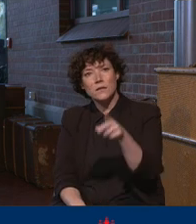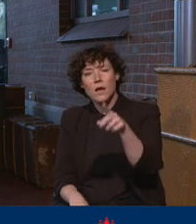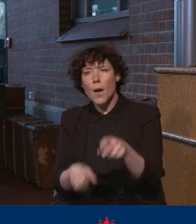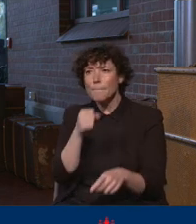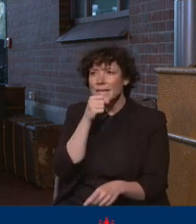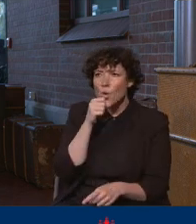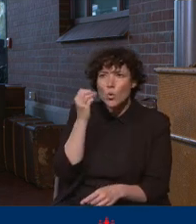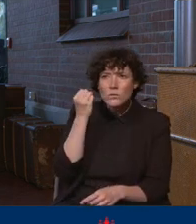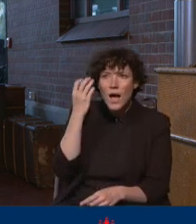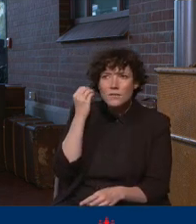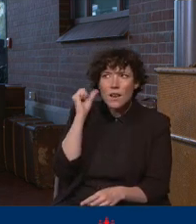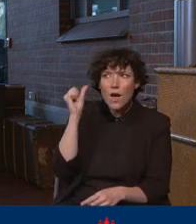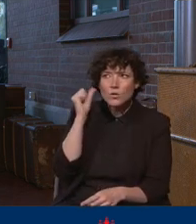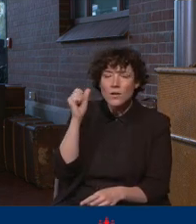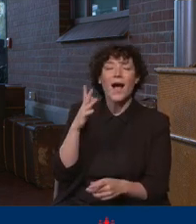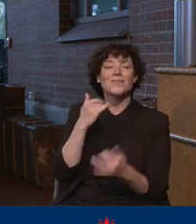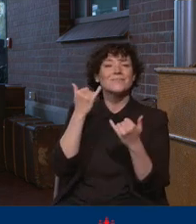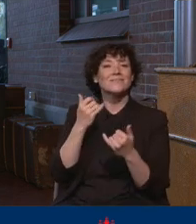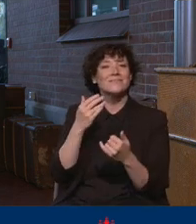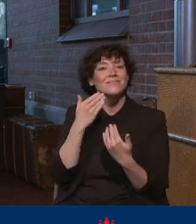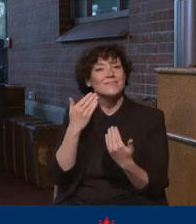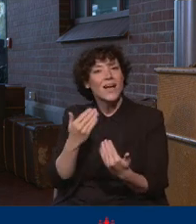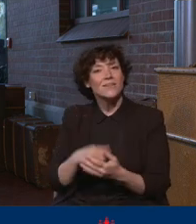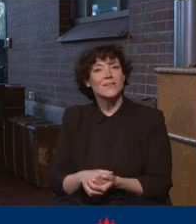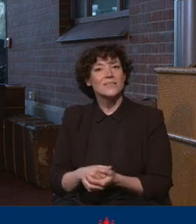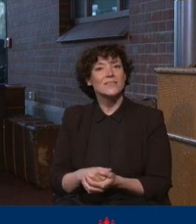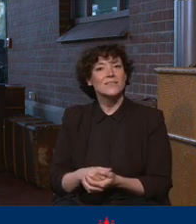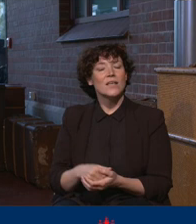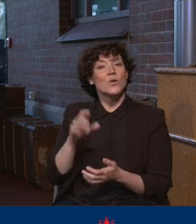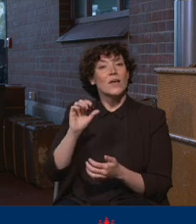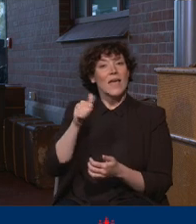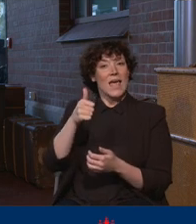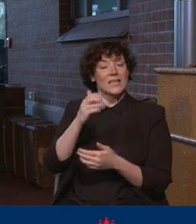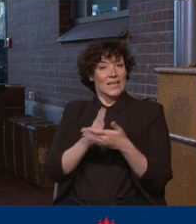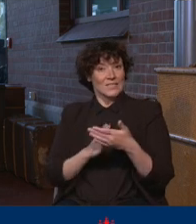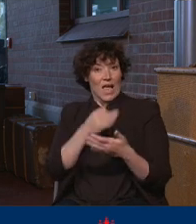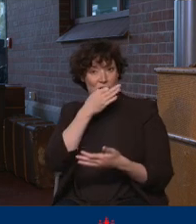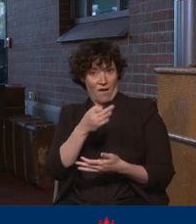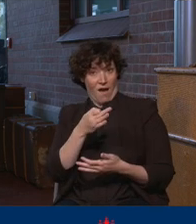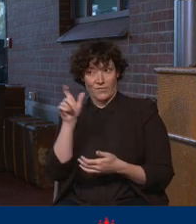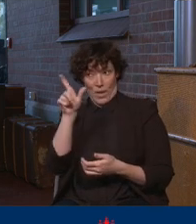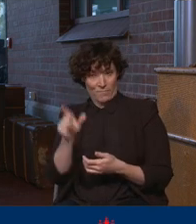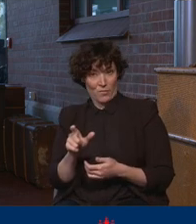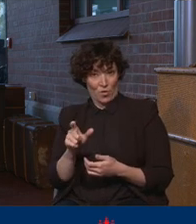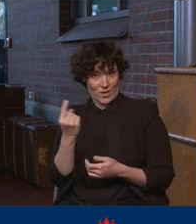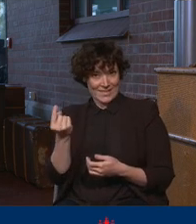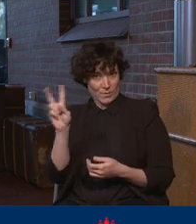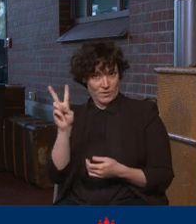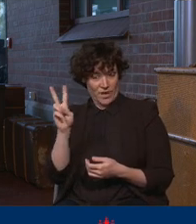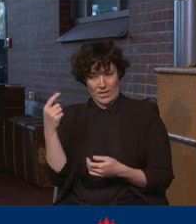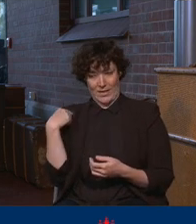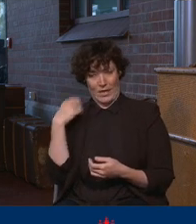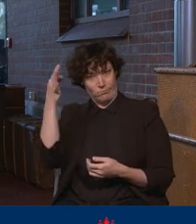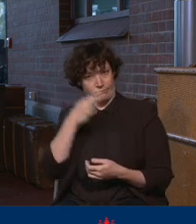wir machen das mit ansage ich möchte den ersten teil der frage die von der bewohnerinnen feld gestellt worden ist noch kurz